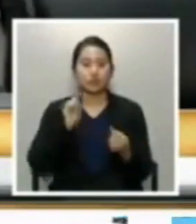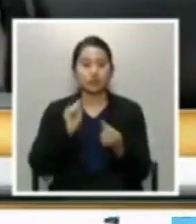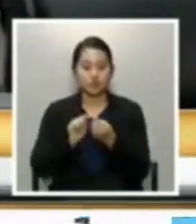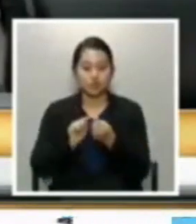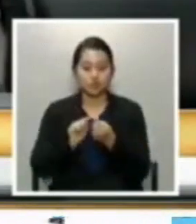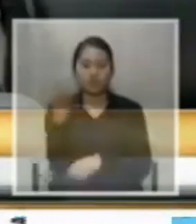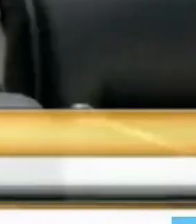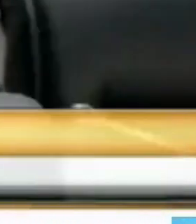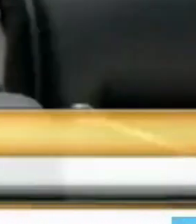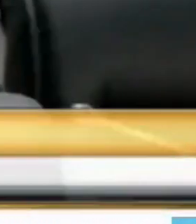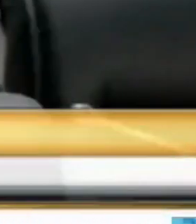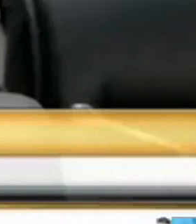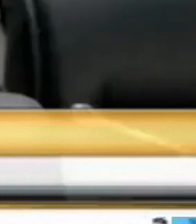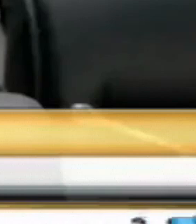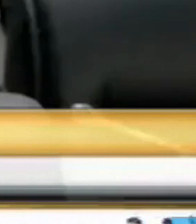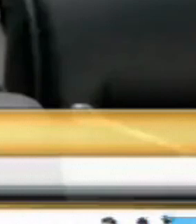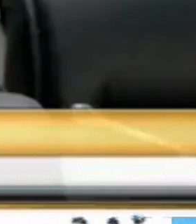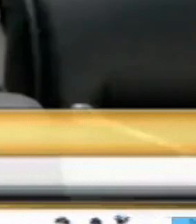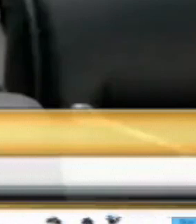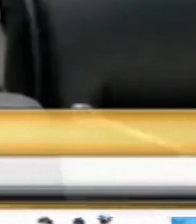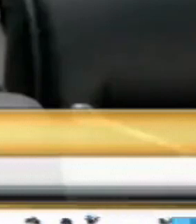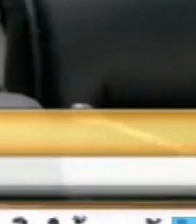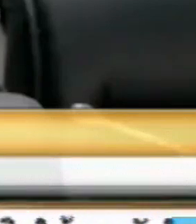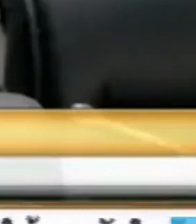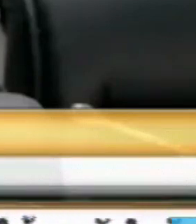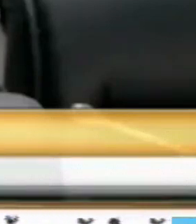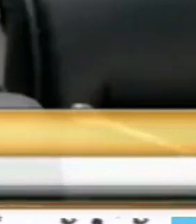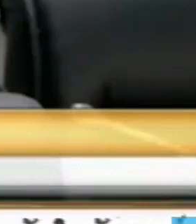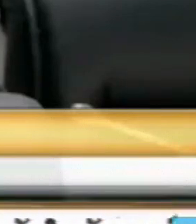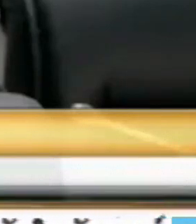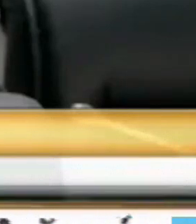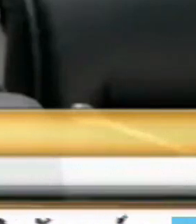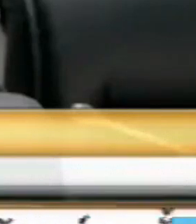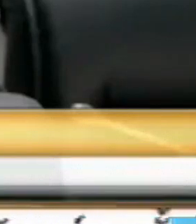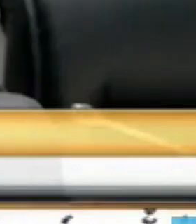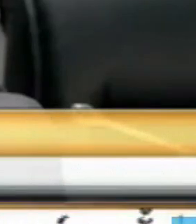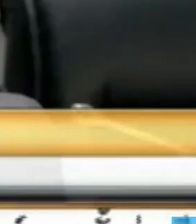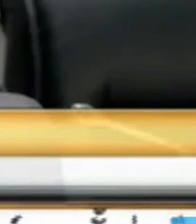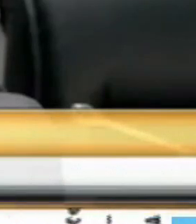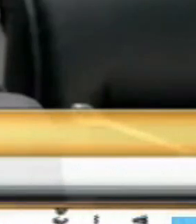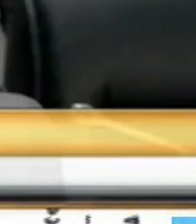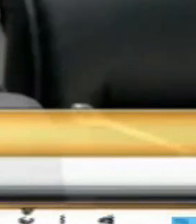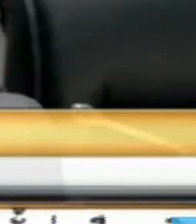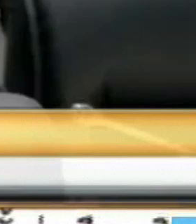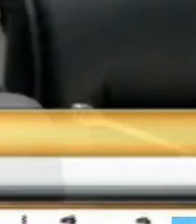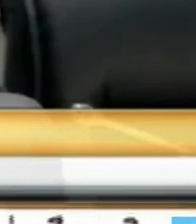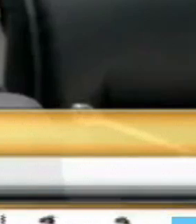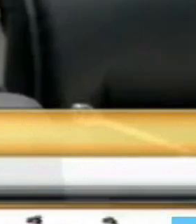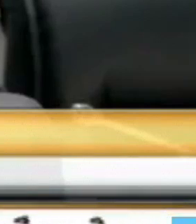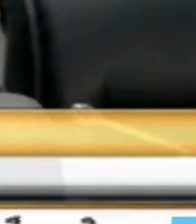มีเดียหรือสื่อเนชั่นนะครับได้มีการแถลงข่าวว่ากลุ่มการเมืองแทรกแซงการประชุมข่ม